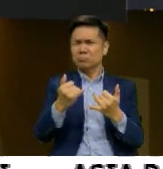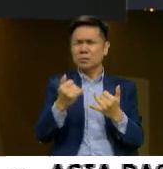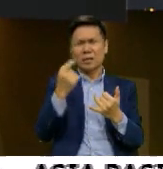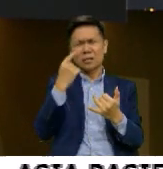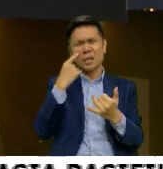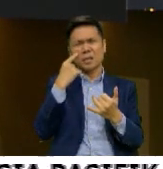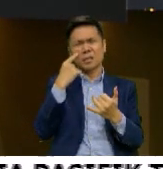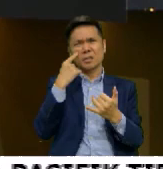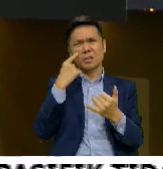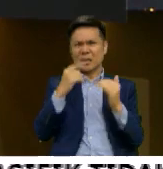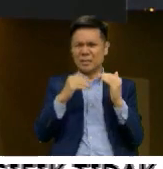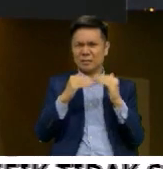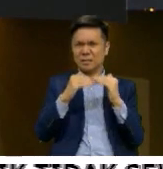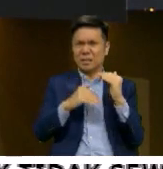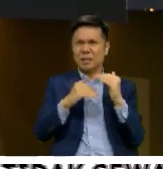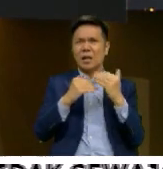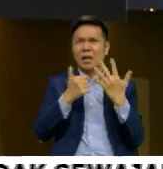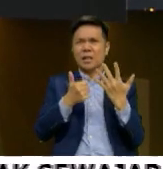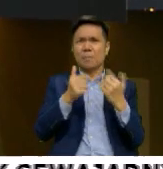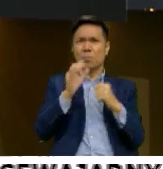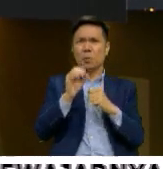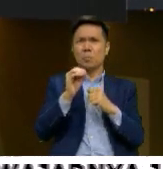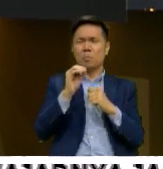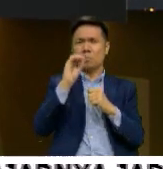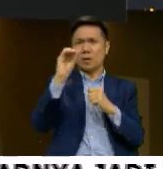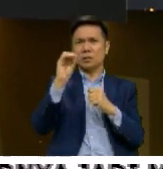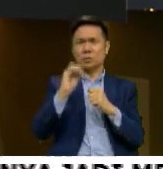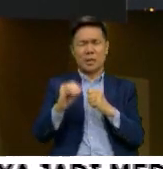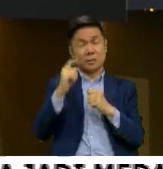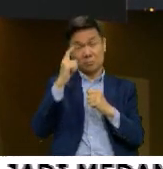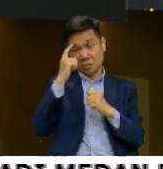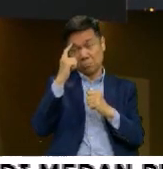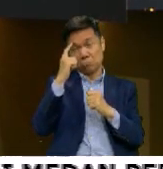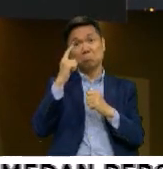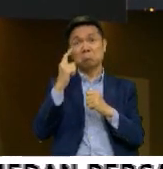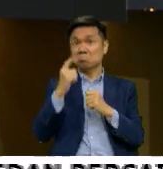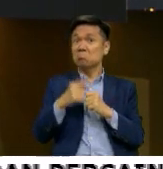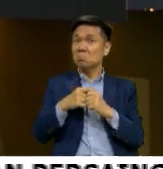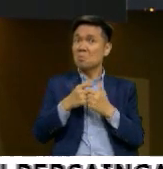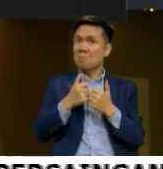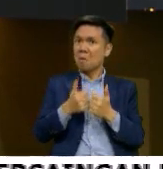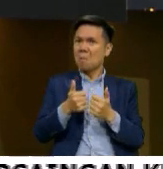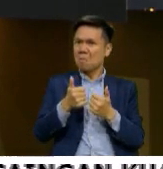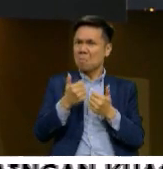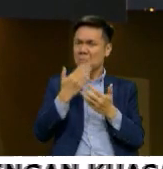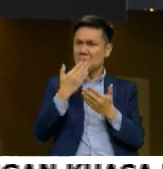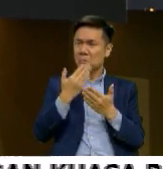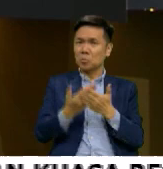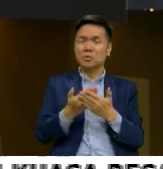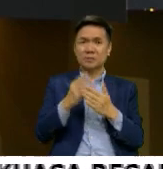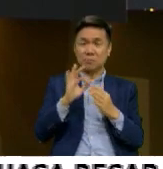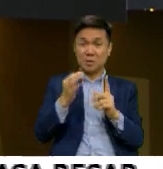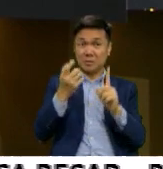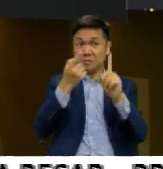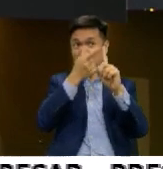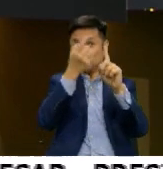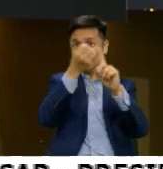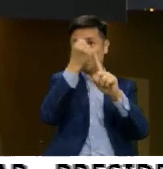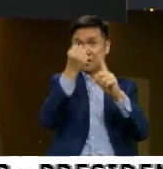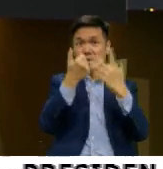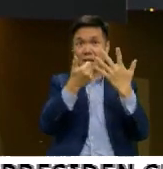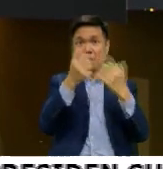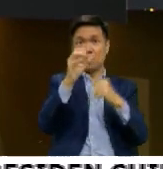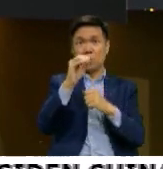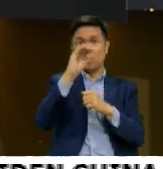rendah Saya rasa Kalau boleh capai itu merupakan satu sesuatu yang apa cukup cukup Baiklah